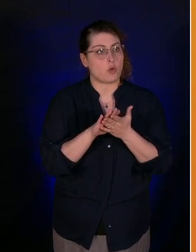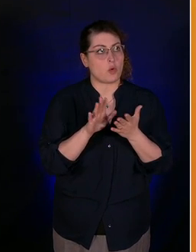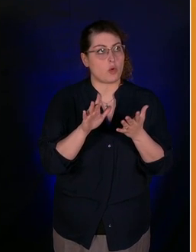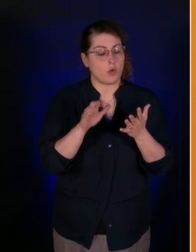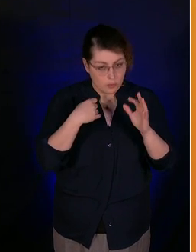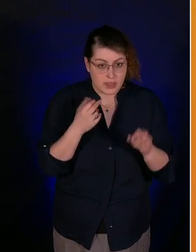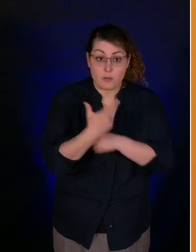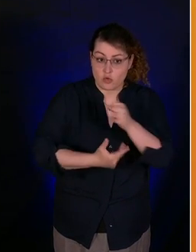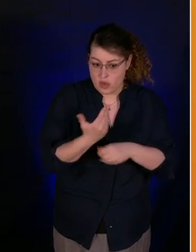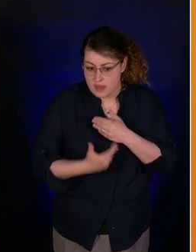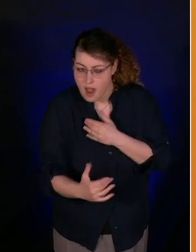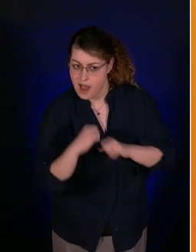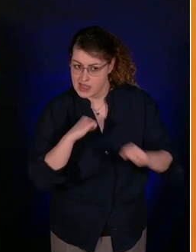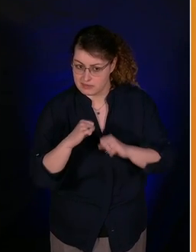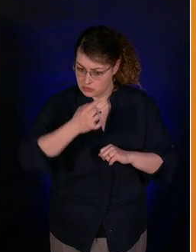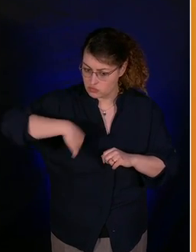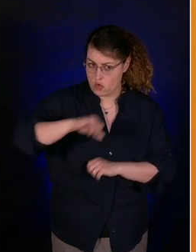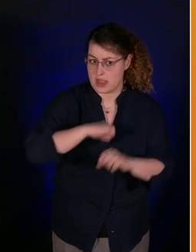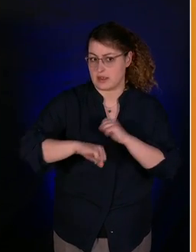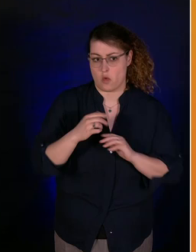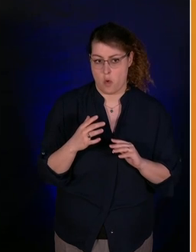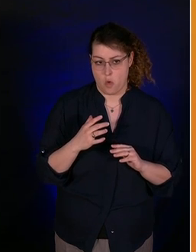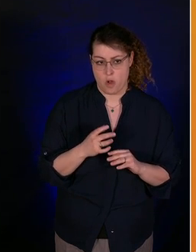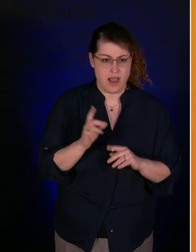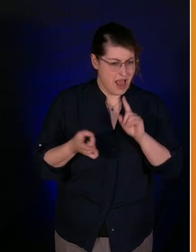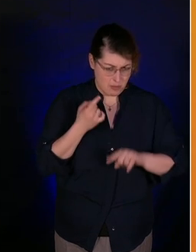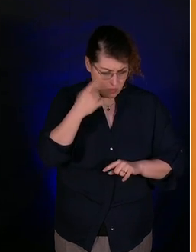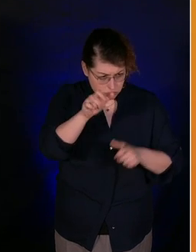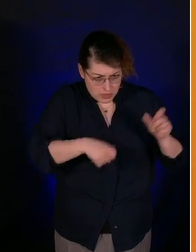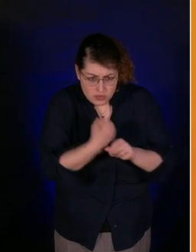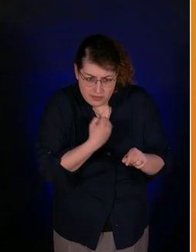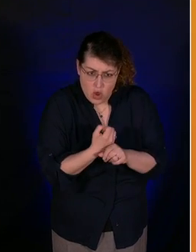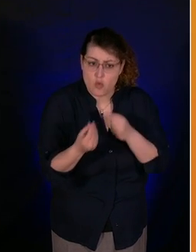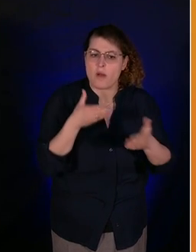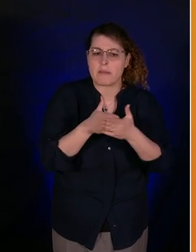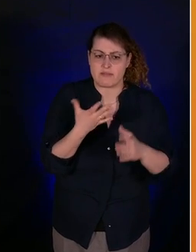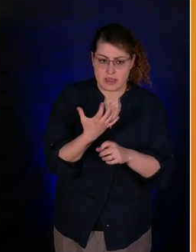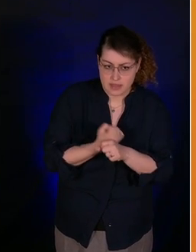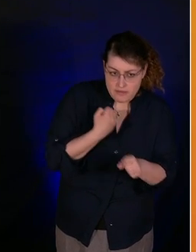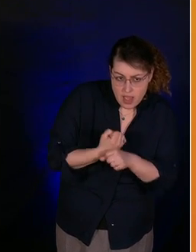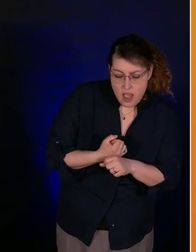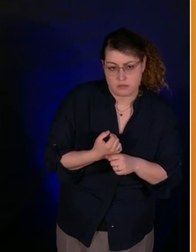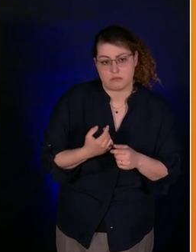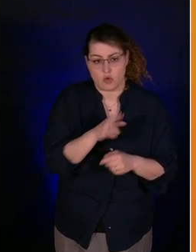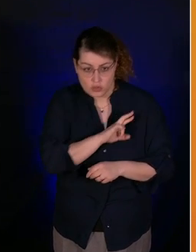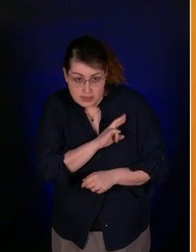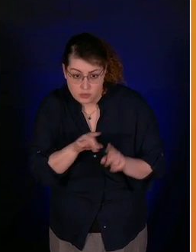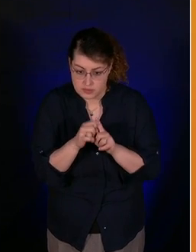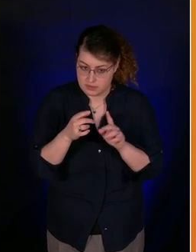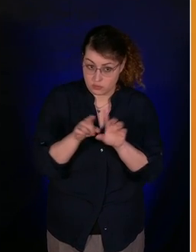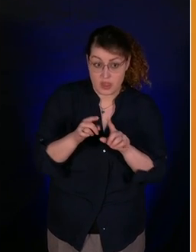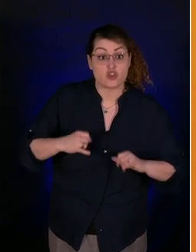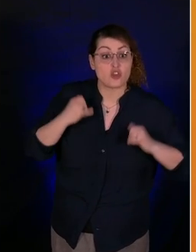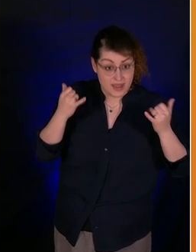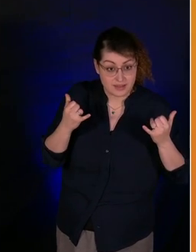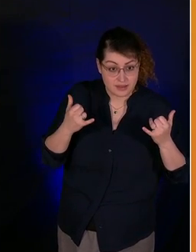et l'activité pour les 3 ans à venir de notre organisation, indispensable aux travailleurs, aux privés d'emploi, aux retraités, à la jeunesse, autour de la